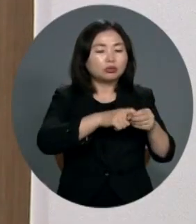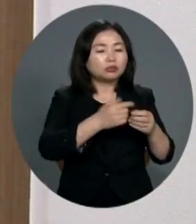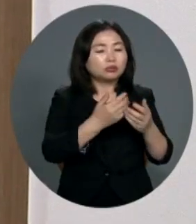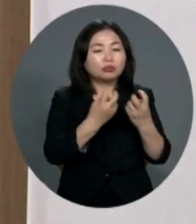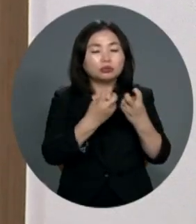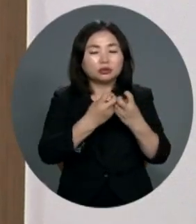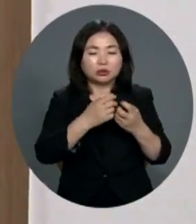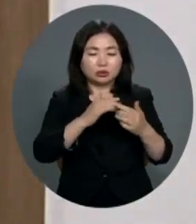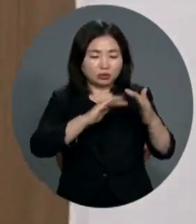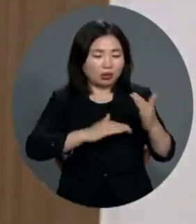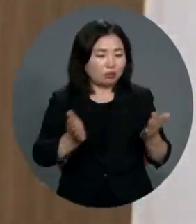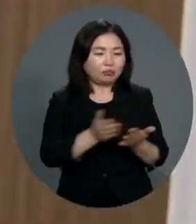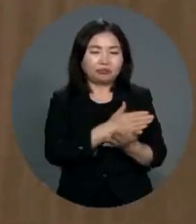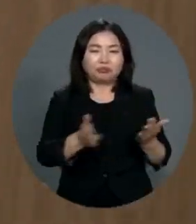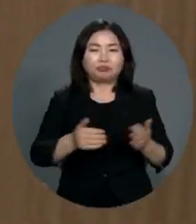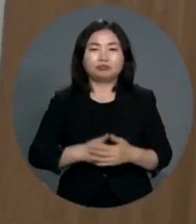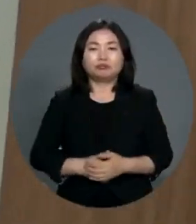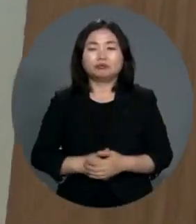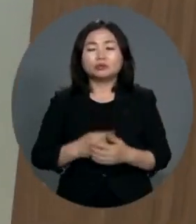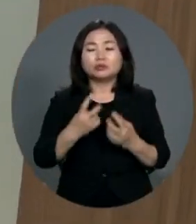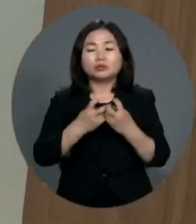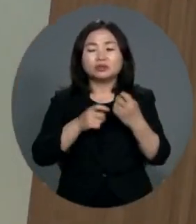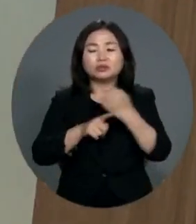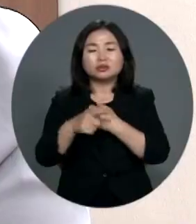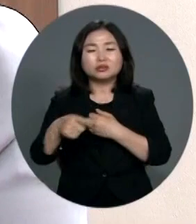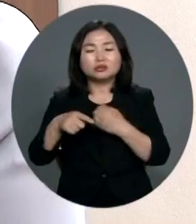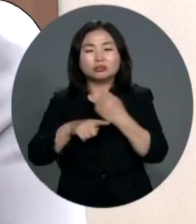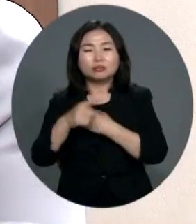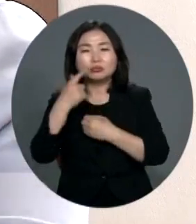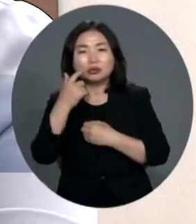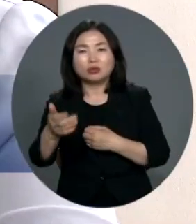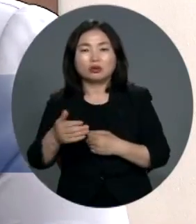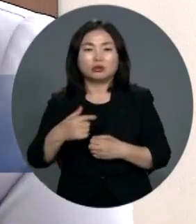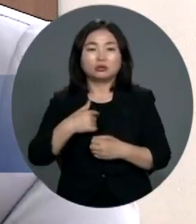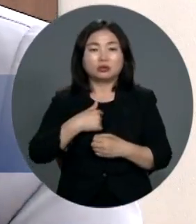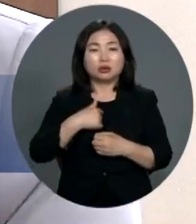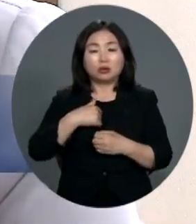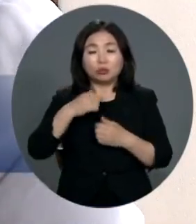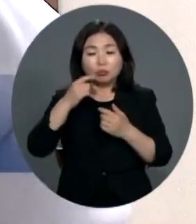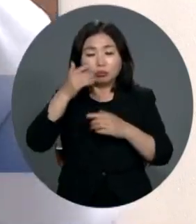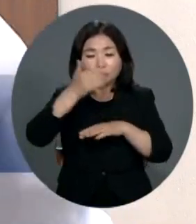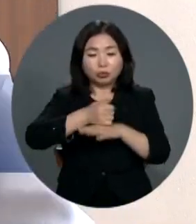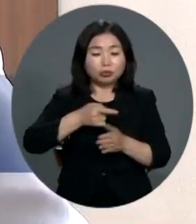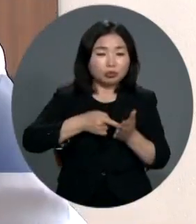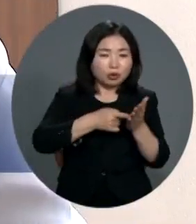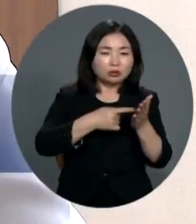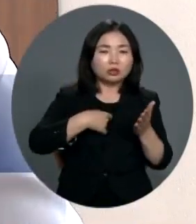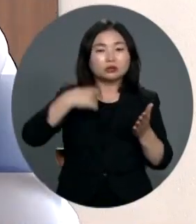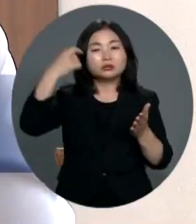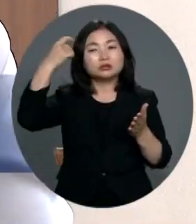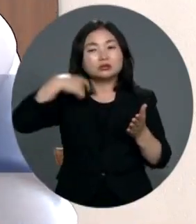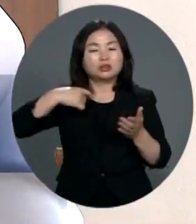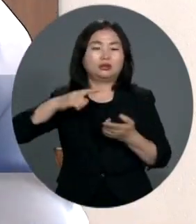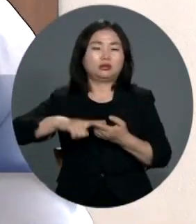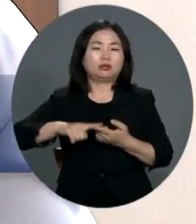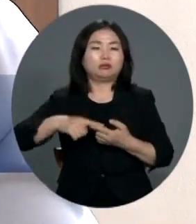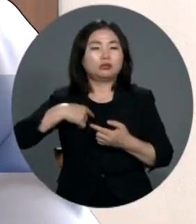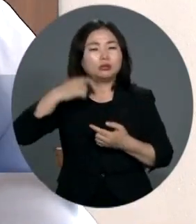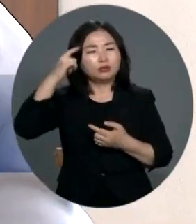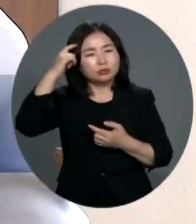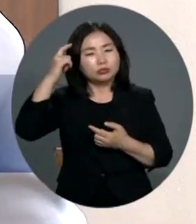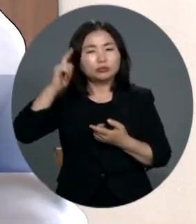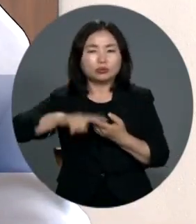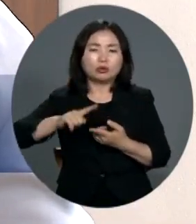왜 이렇게 썼는지 직접 물어봤습니다. 보고서는 그냥 제가 느낀 그대로, 제 생각하는 대로 보고